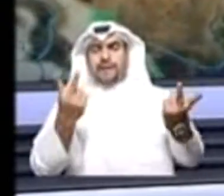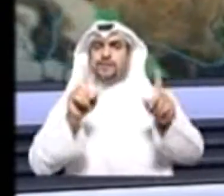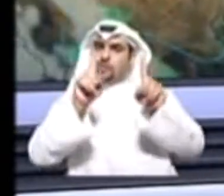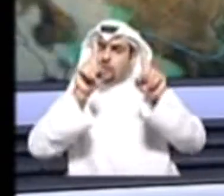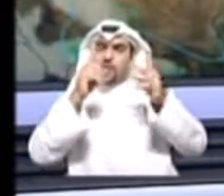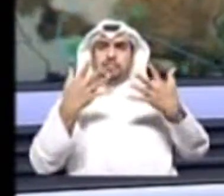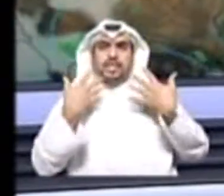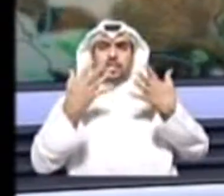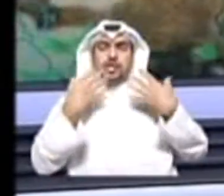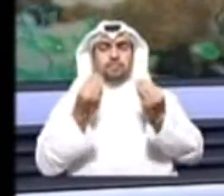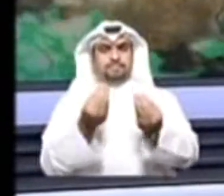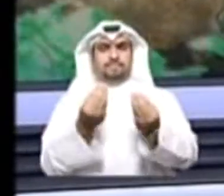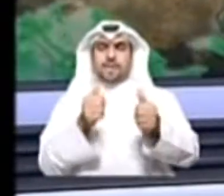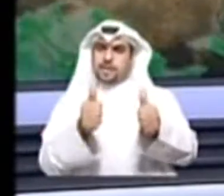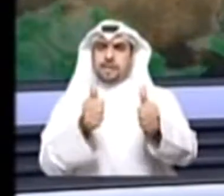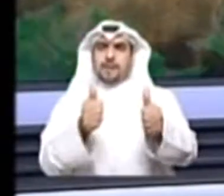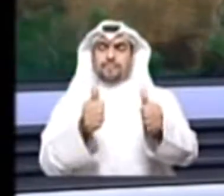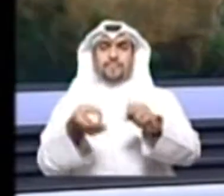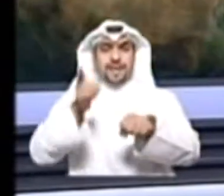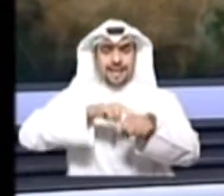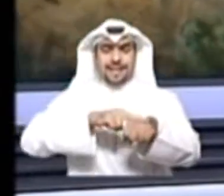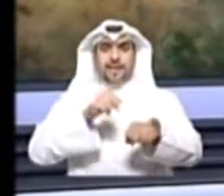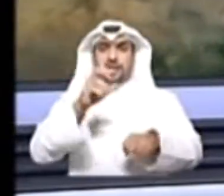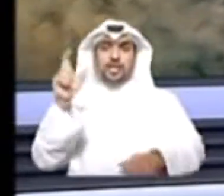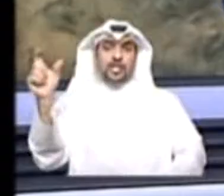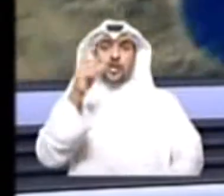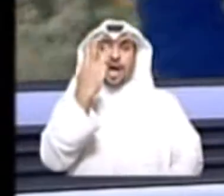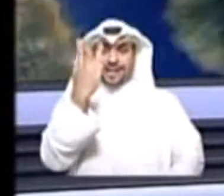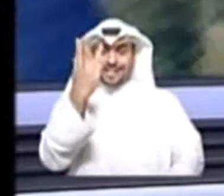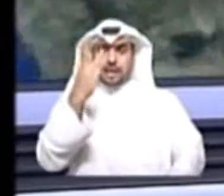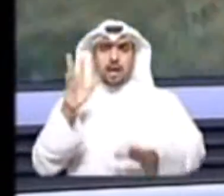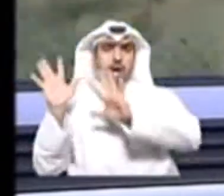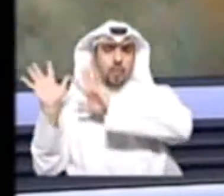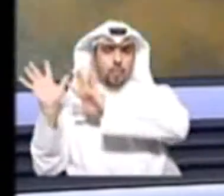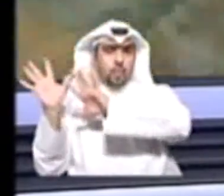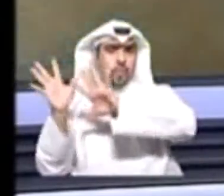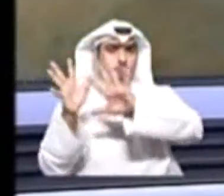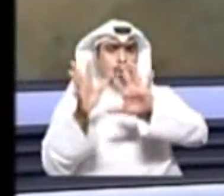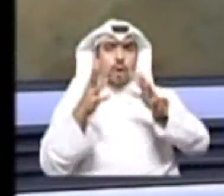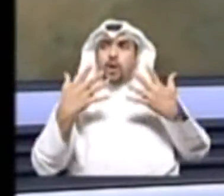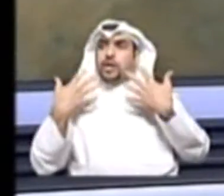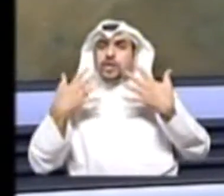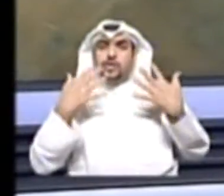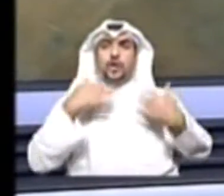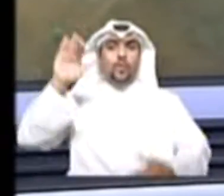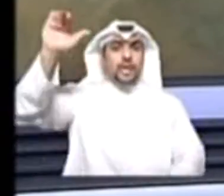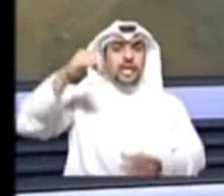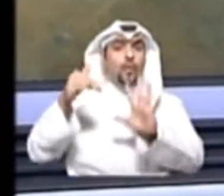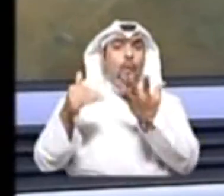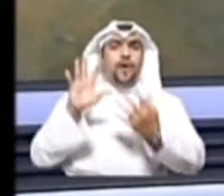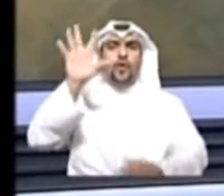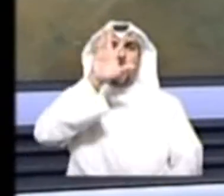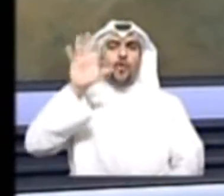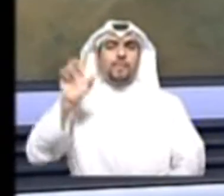والمرتفعات الجوية اللي راح تجينا من أوروبا، ورياح معظمها شمالية غربية بسبب هذا المرتفع اللي موجود على المنطقة على حوض البحر الأبيض المتوسط. أما